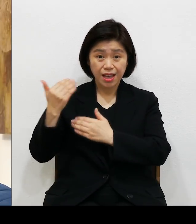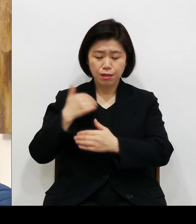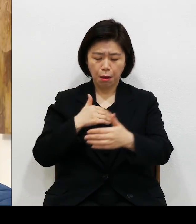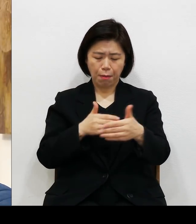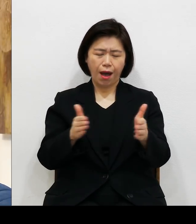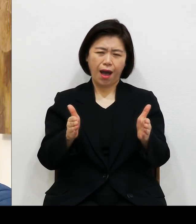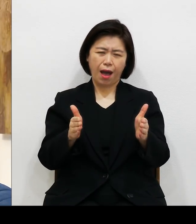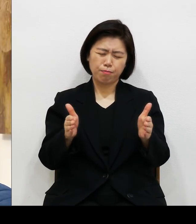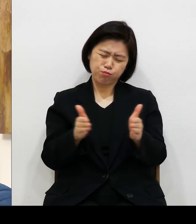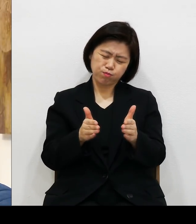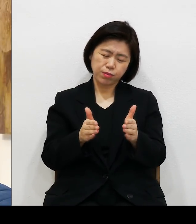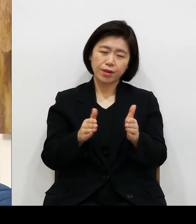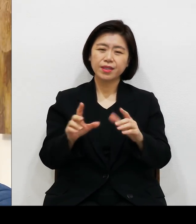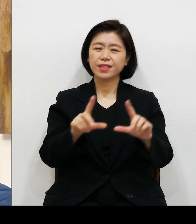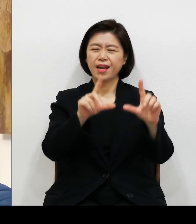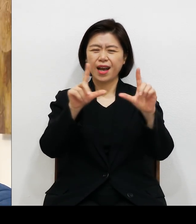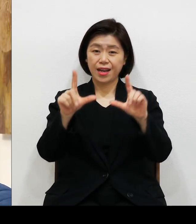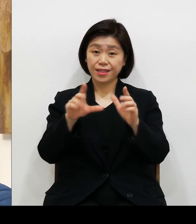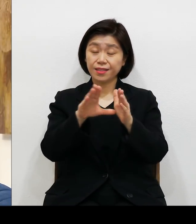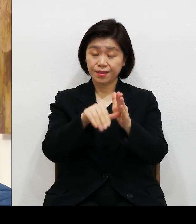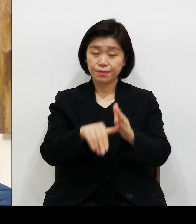단칸방에 살았을 때인데 네.